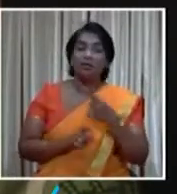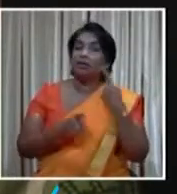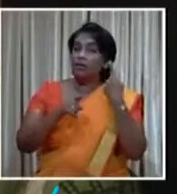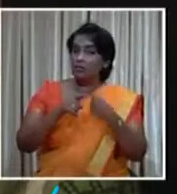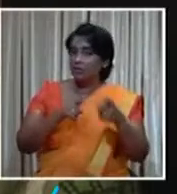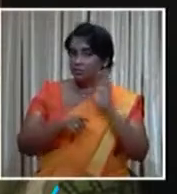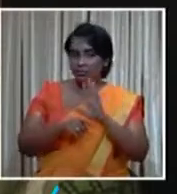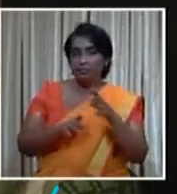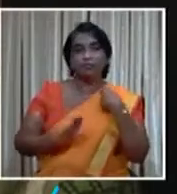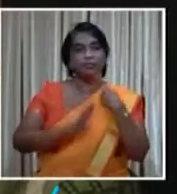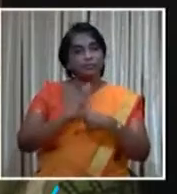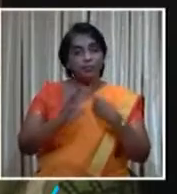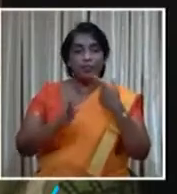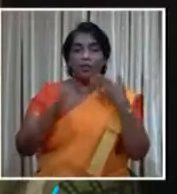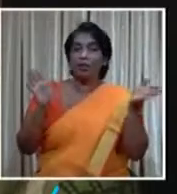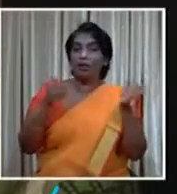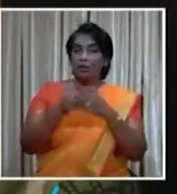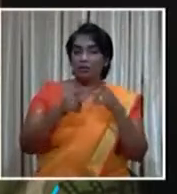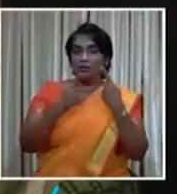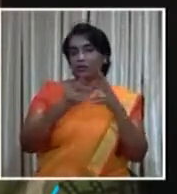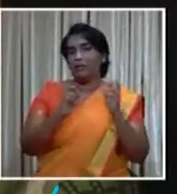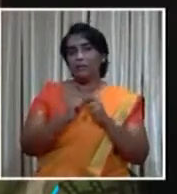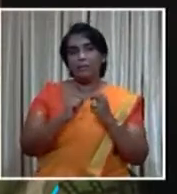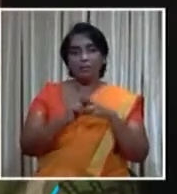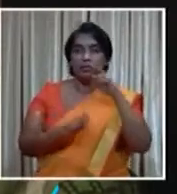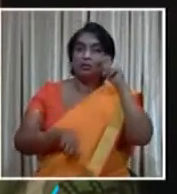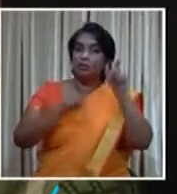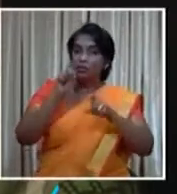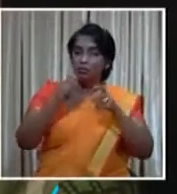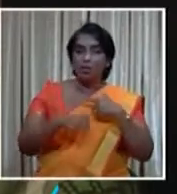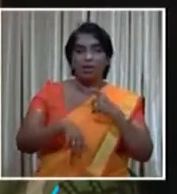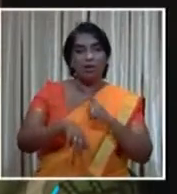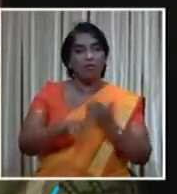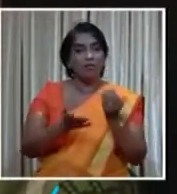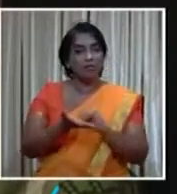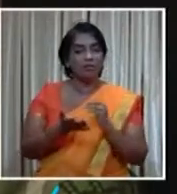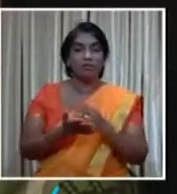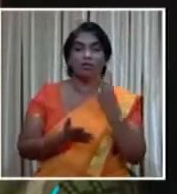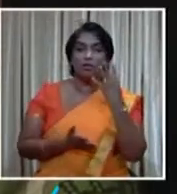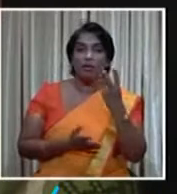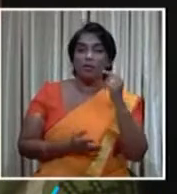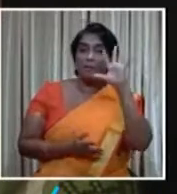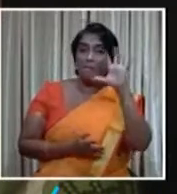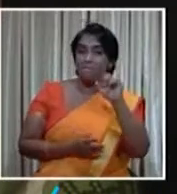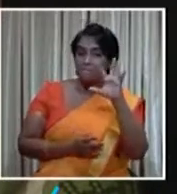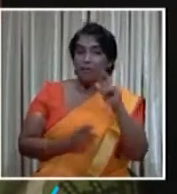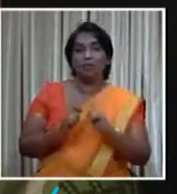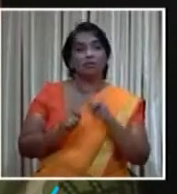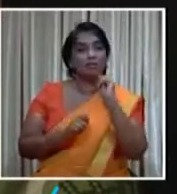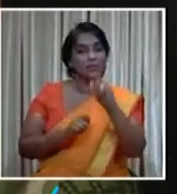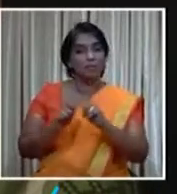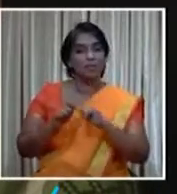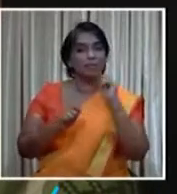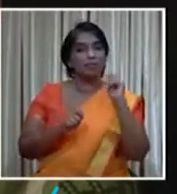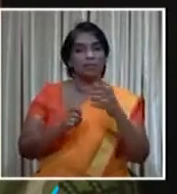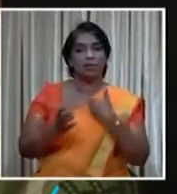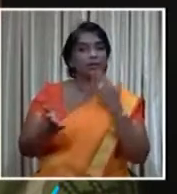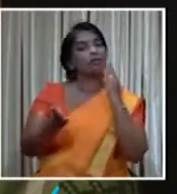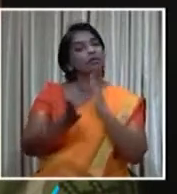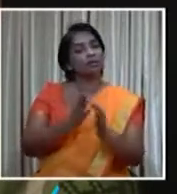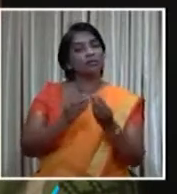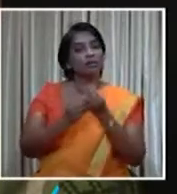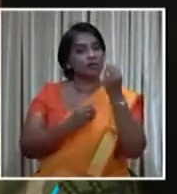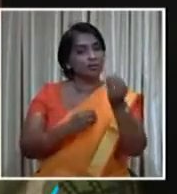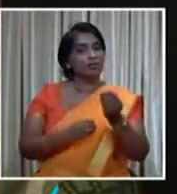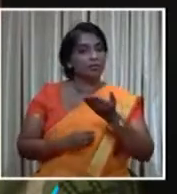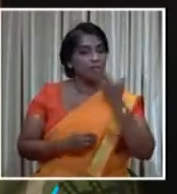නොව රට වැසීම හේතුවෙන් පීඩාවට පත් වූ ජනතාවට අවස්ථා හතරකදී රුපියල් 5000 බැගින් සහනාධාරයක් රජයට